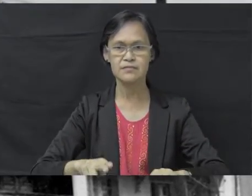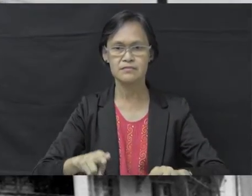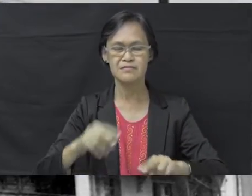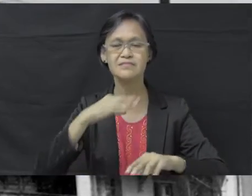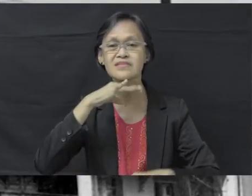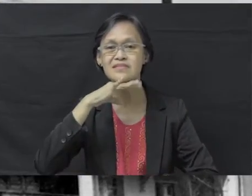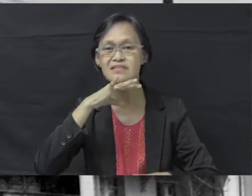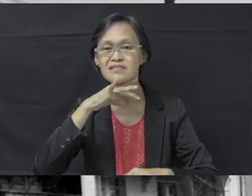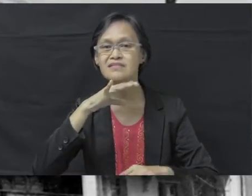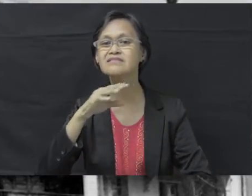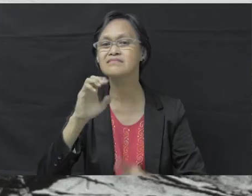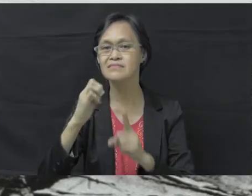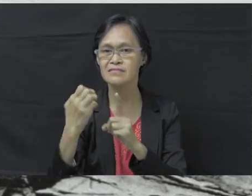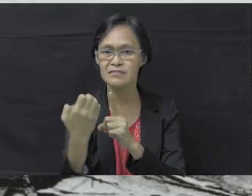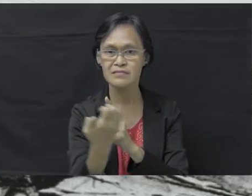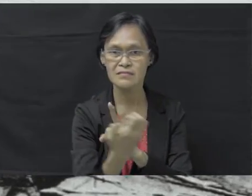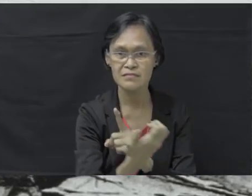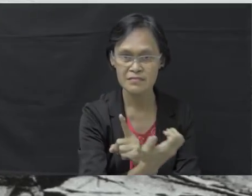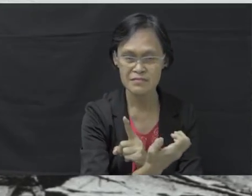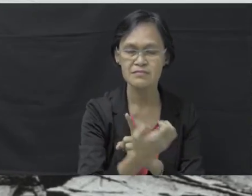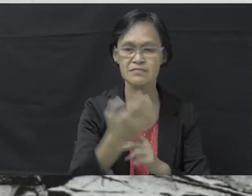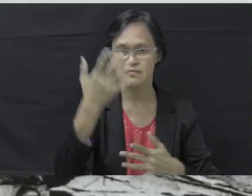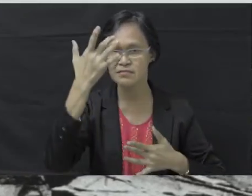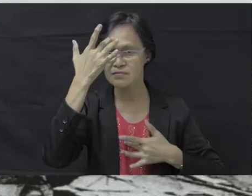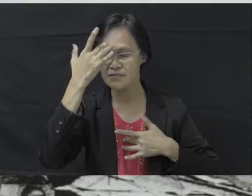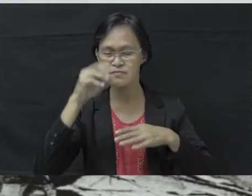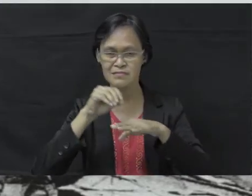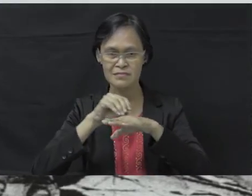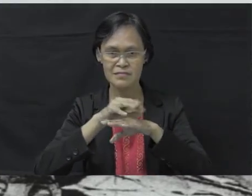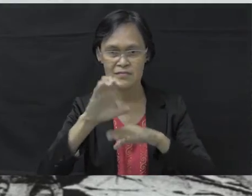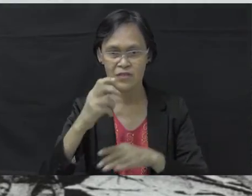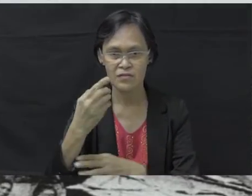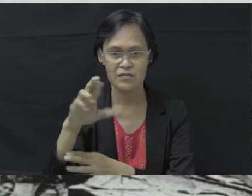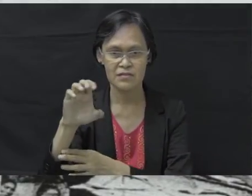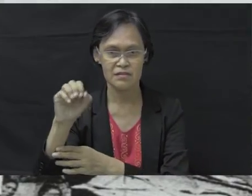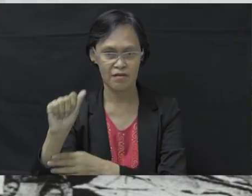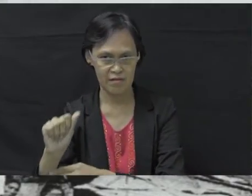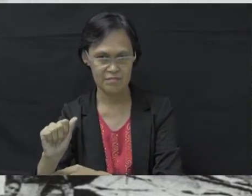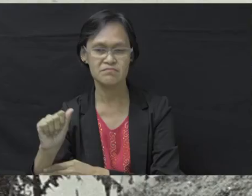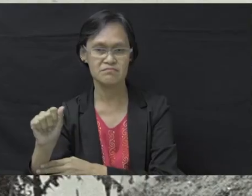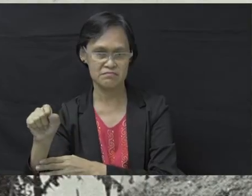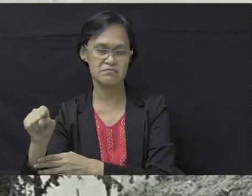ito ng polusyon sa ilog at ang paglaganap ng mga sakit tulad ng kolera.